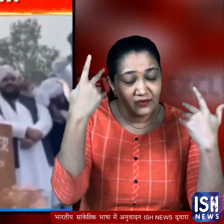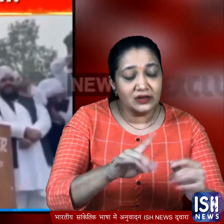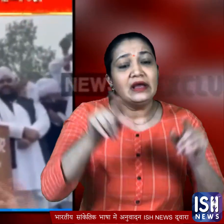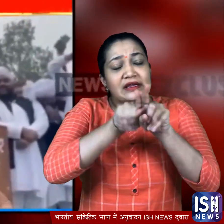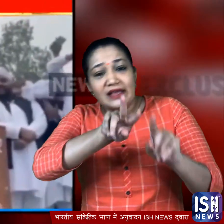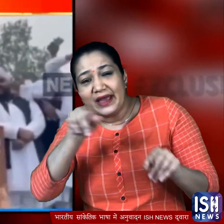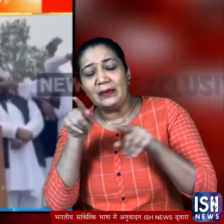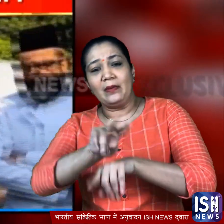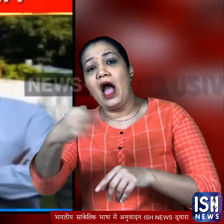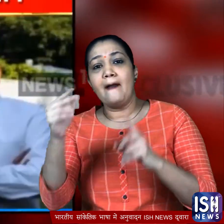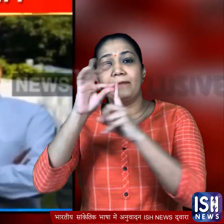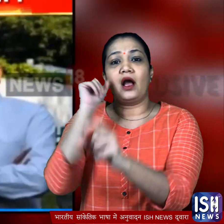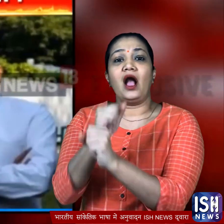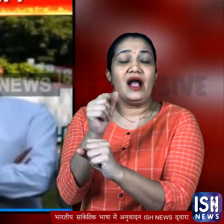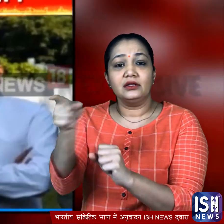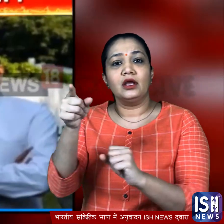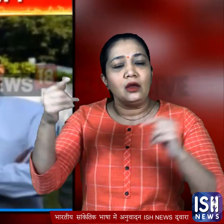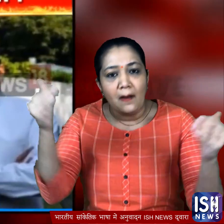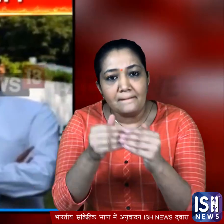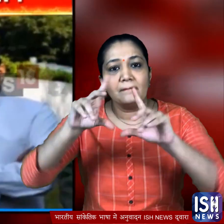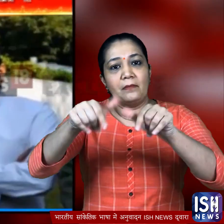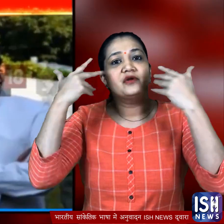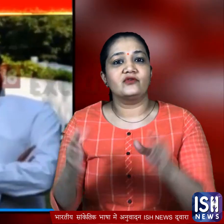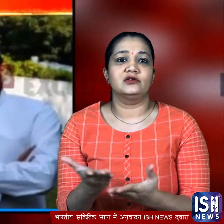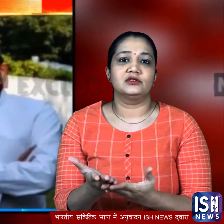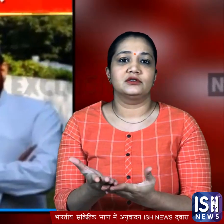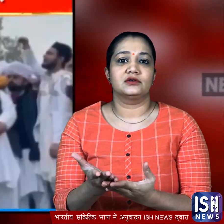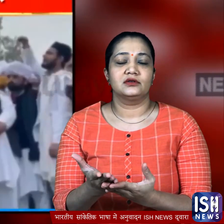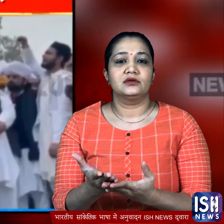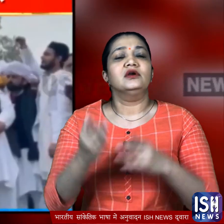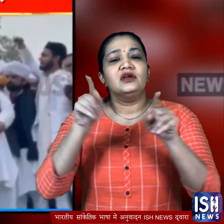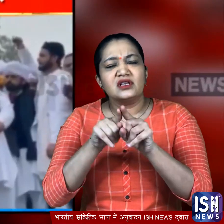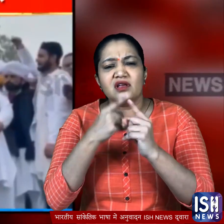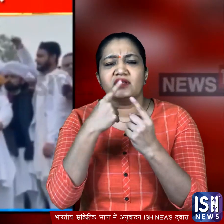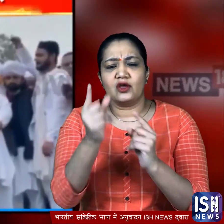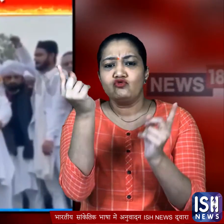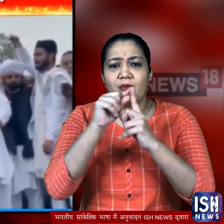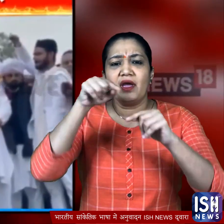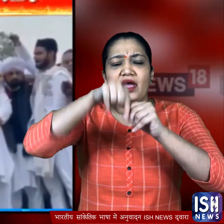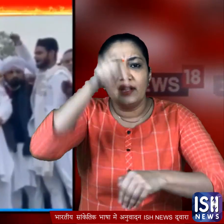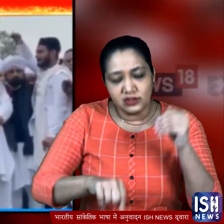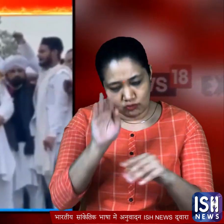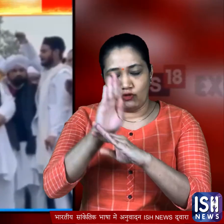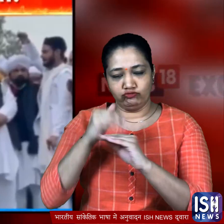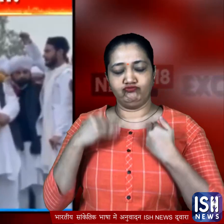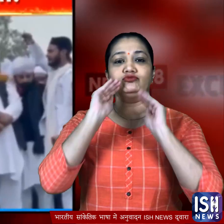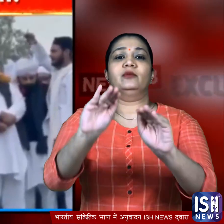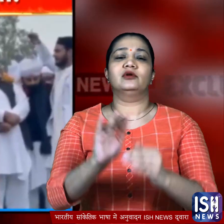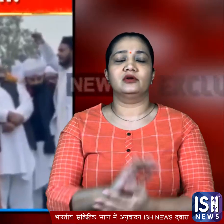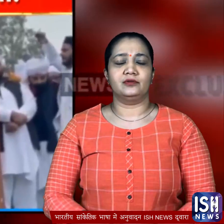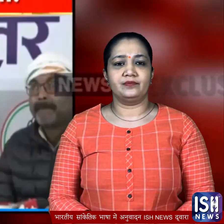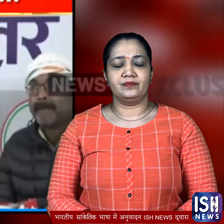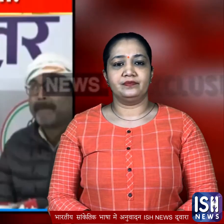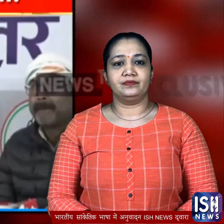सामने आया तो वहीं दूसरी ओर उनकी और प्रियंका गांधी की मुलाकात की तस्वीरें सामने आ गई और उन्होंने ऐलान किया कि यूपी के चुनाव में वो कांग्रेस का